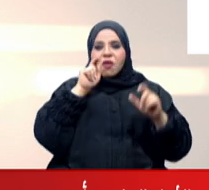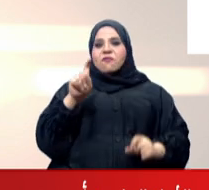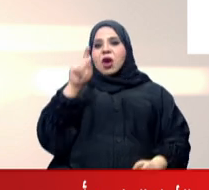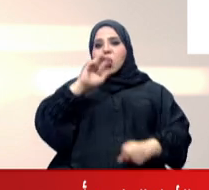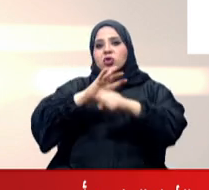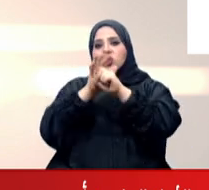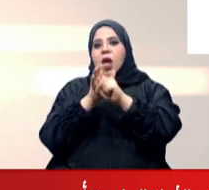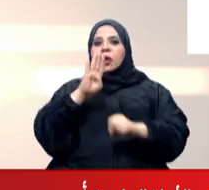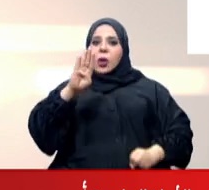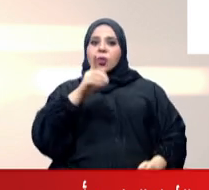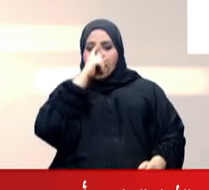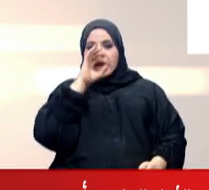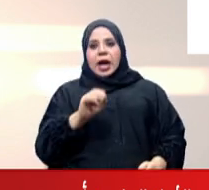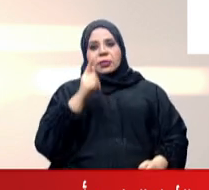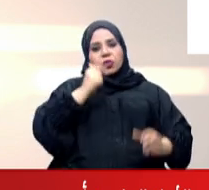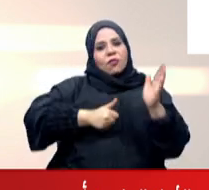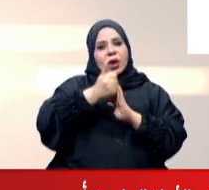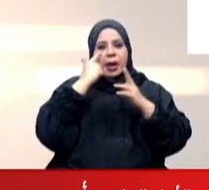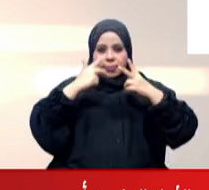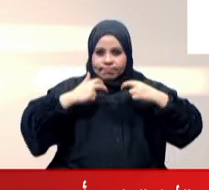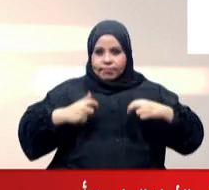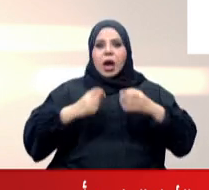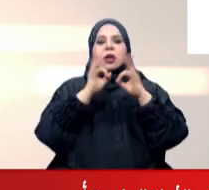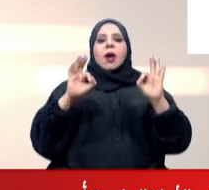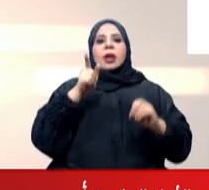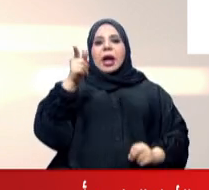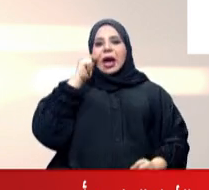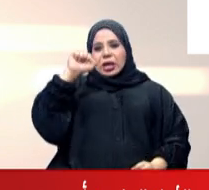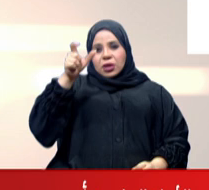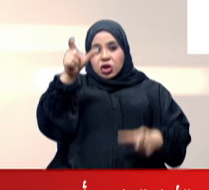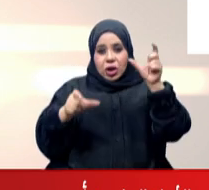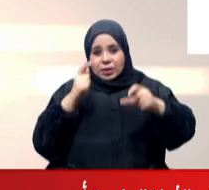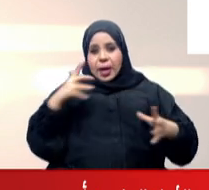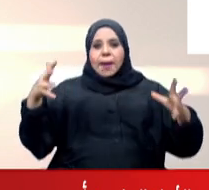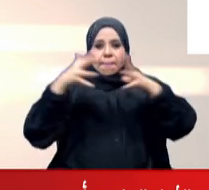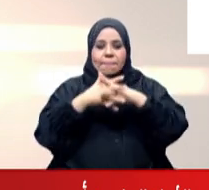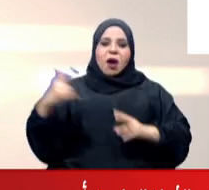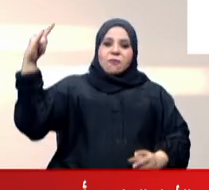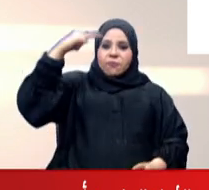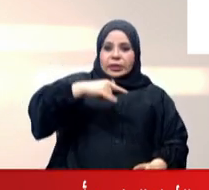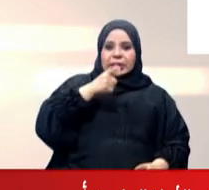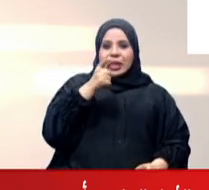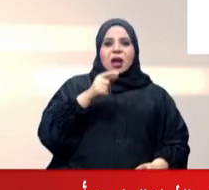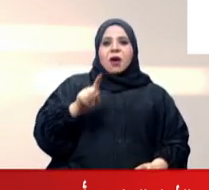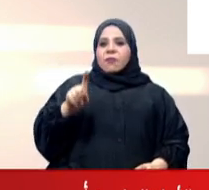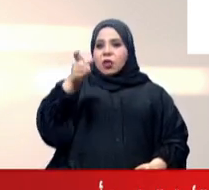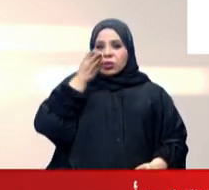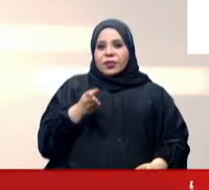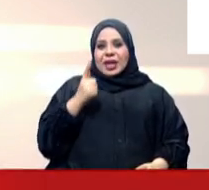كورونا والتحقق من نتائج الفحوصات الطبية الخاصة بالمخالطين للمصابين بالفيروس والذي سبق